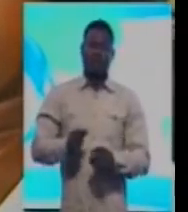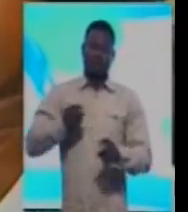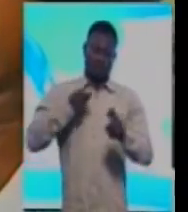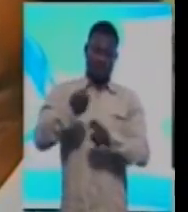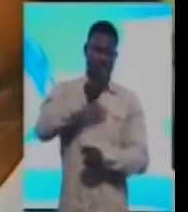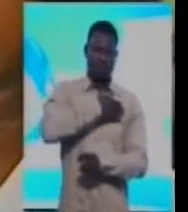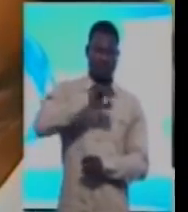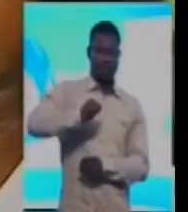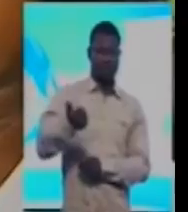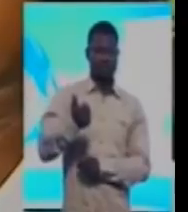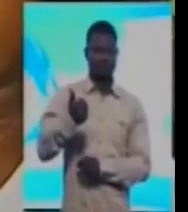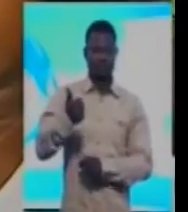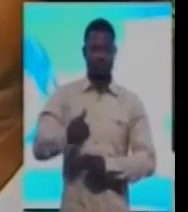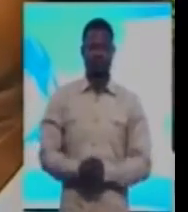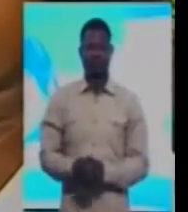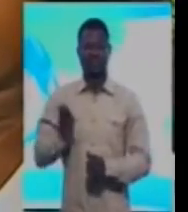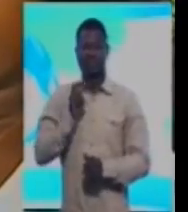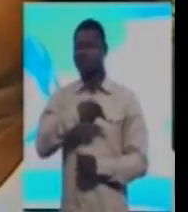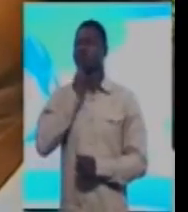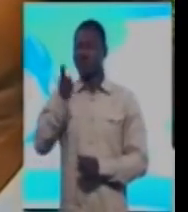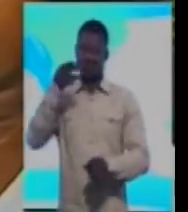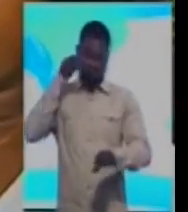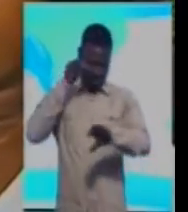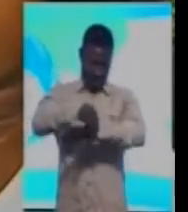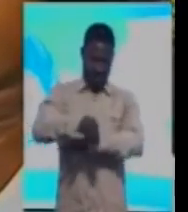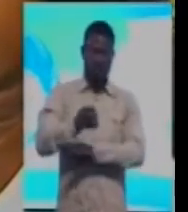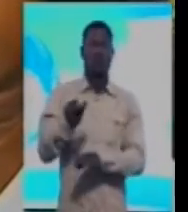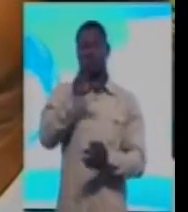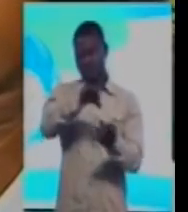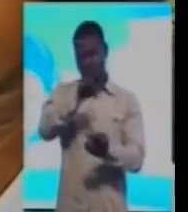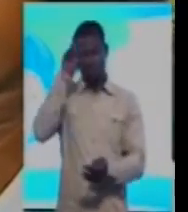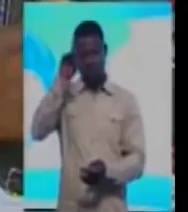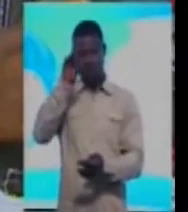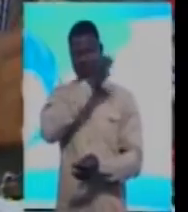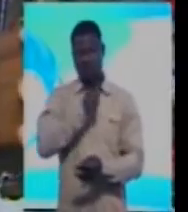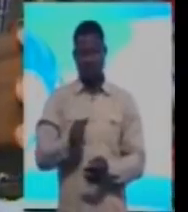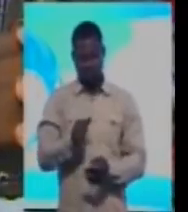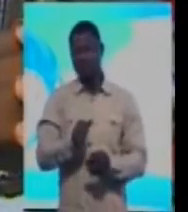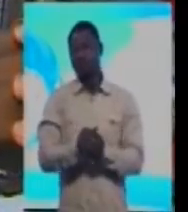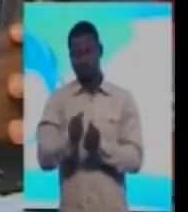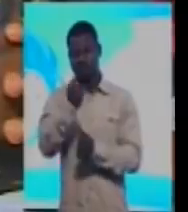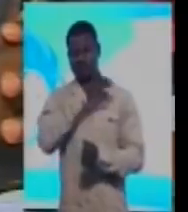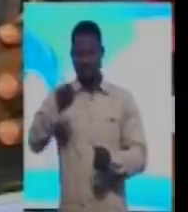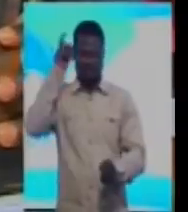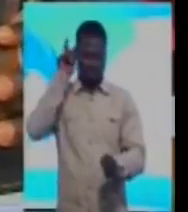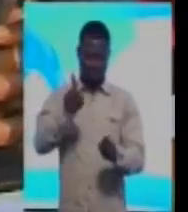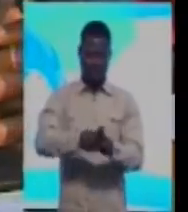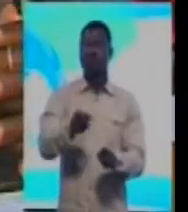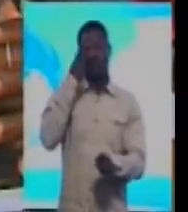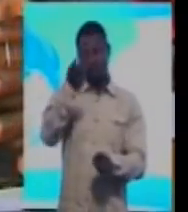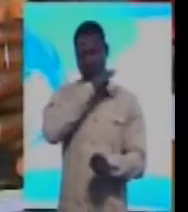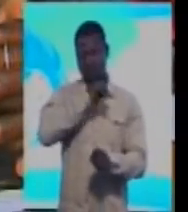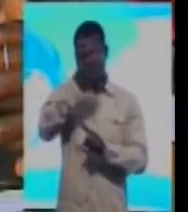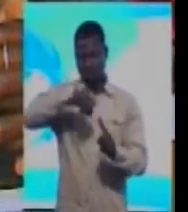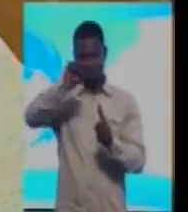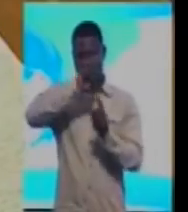autres, nous sommes obligés donc de trouver une entente. Au regard de la situation nationale, la